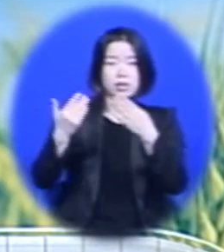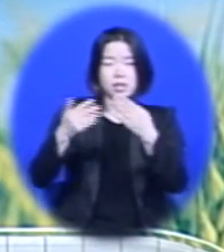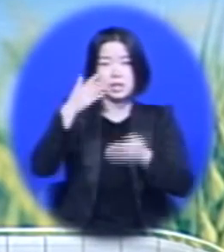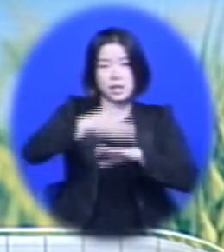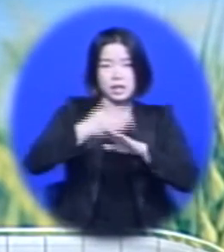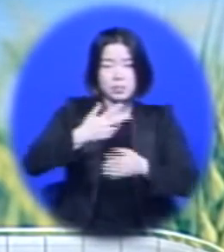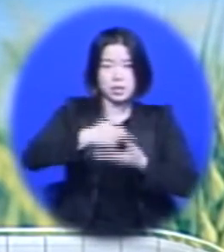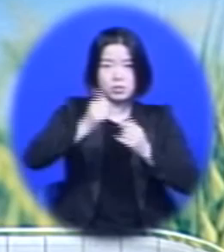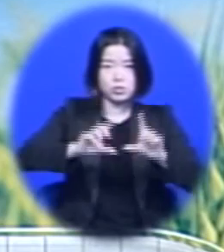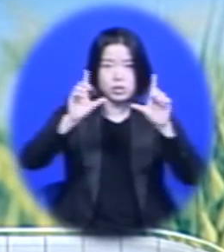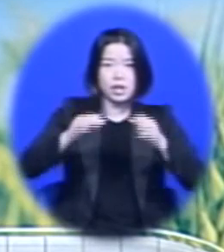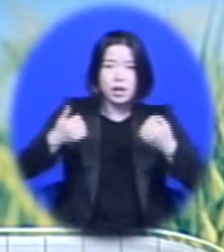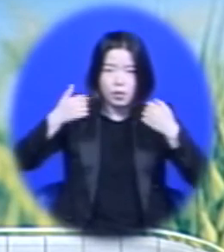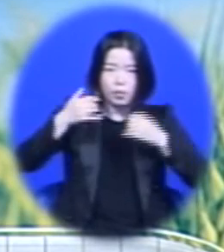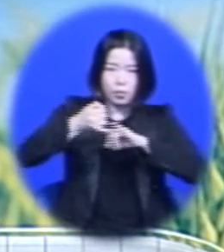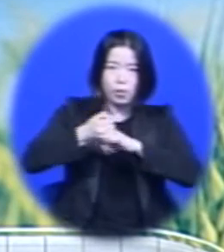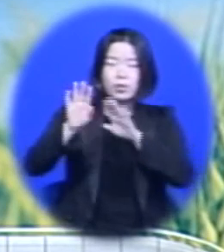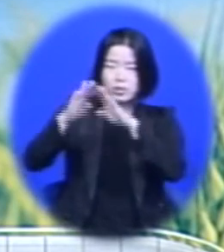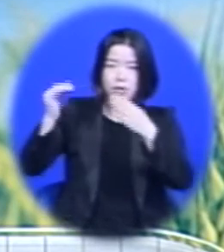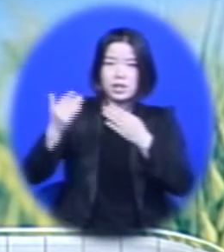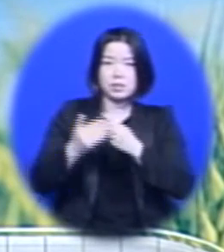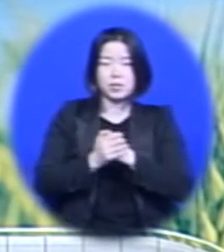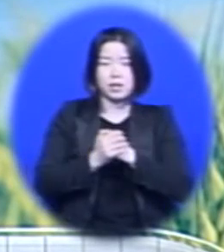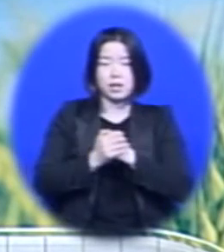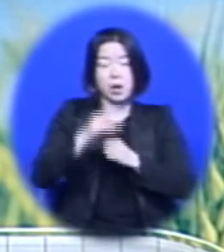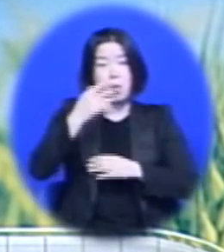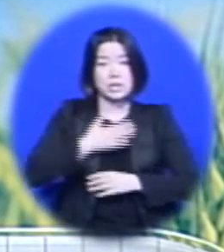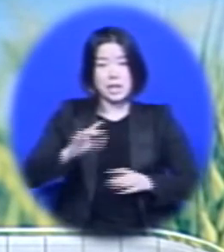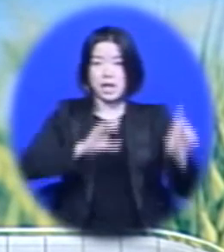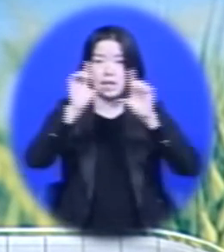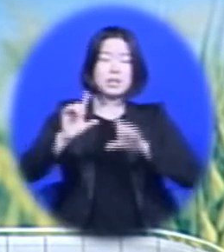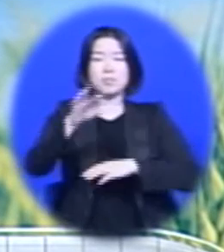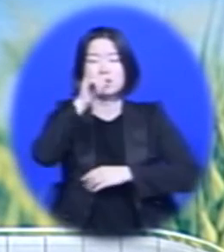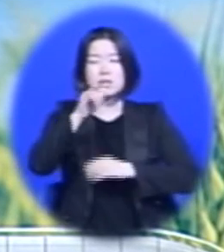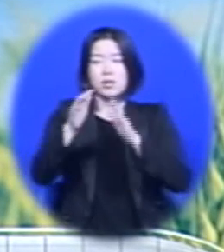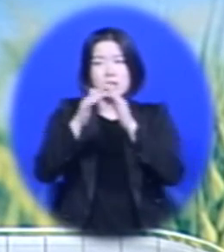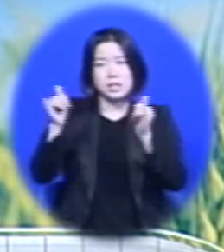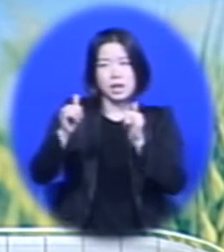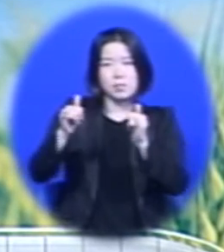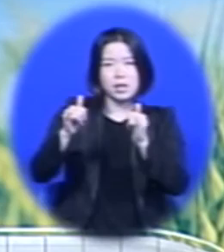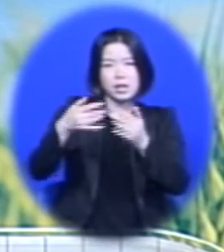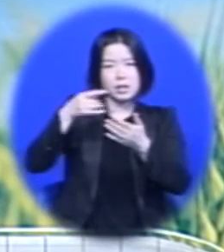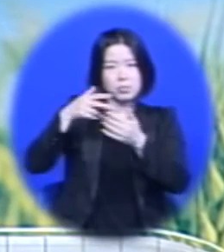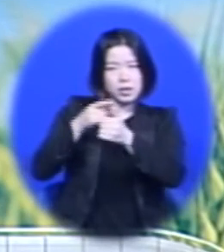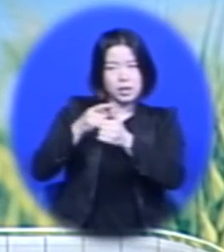반드시 열어야 됩니다. 혹시 내 삶에 있어서 사람에게 막힌 문은